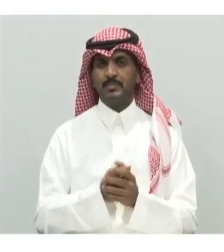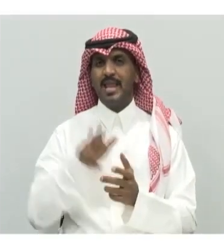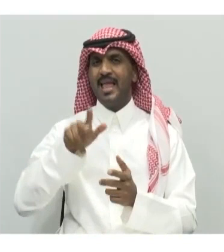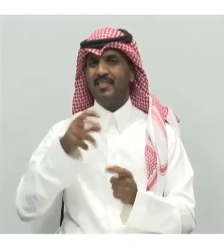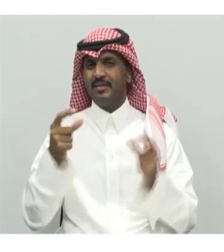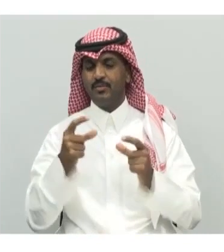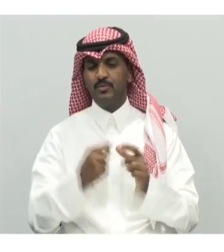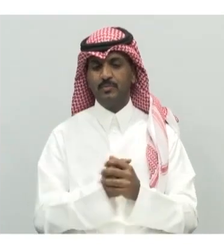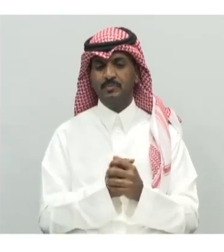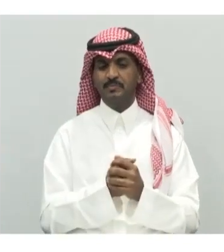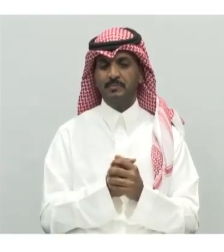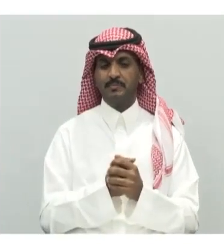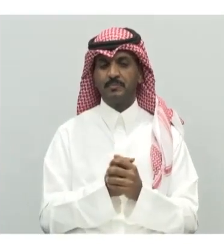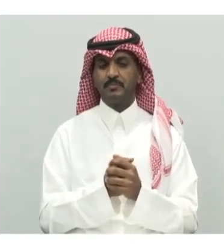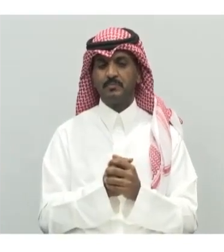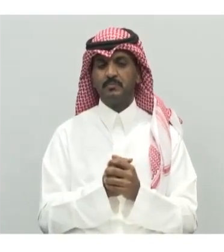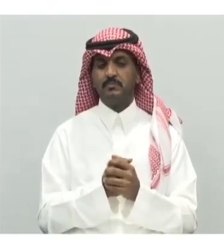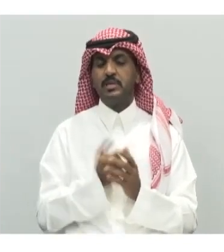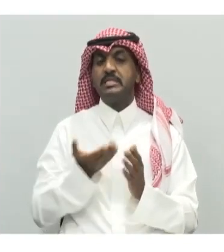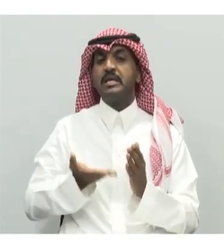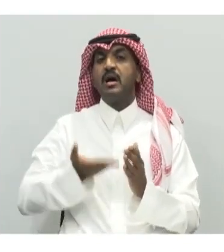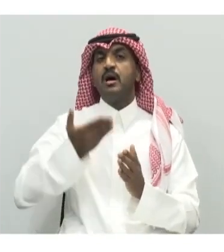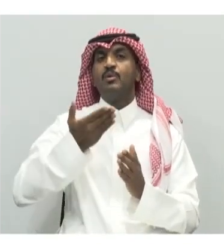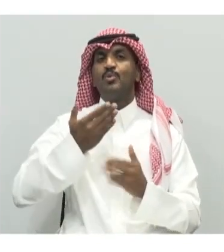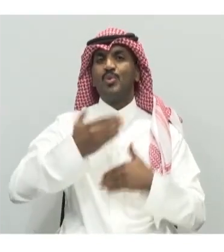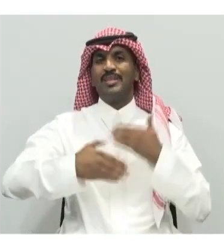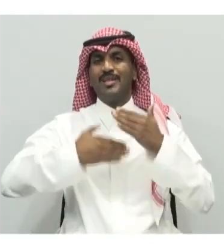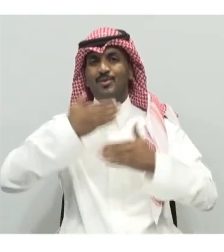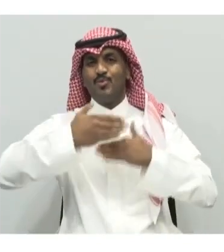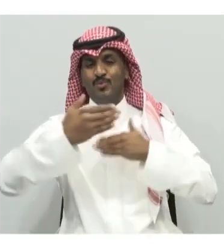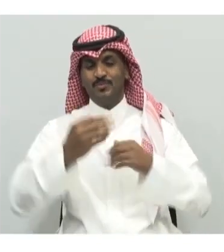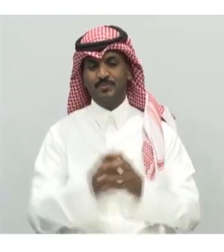تدل على الارتقاء والتطور